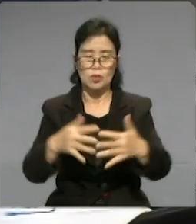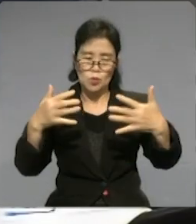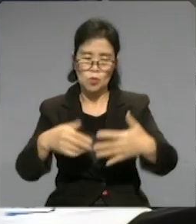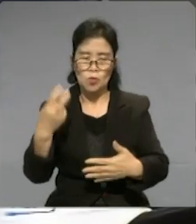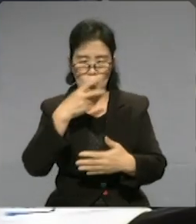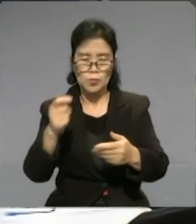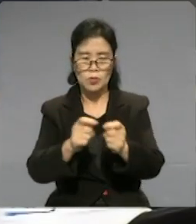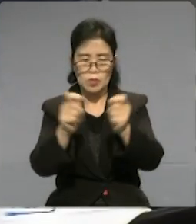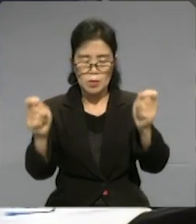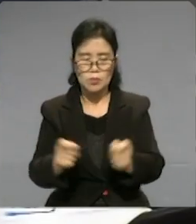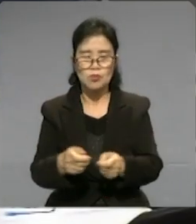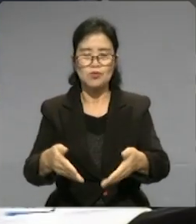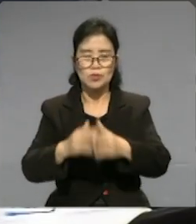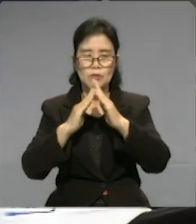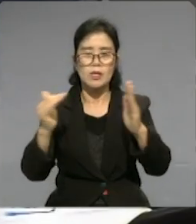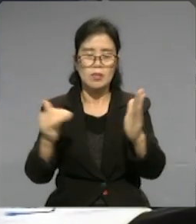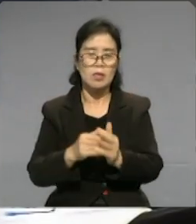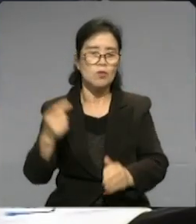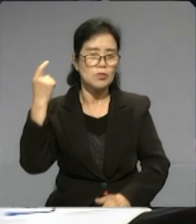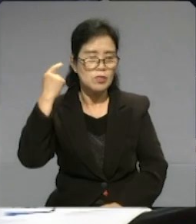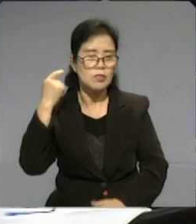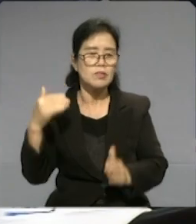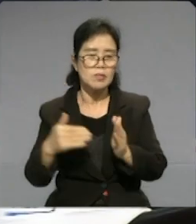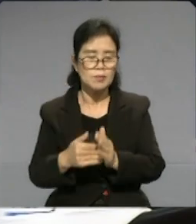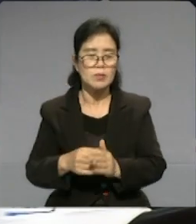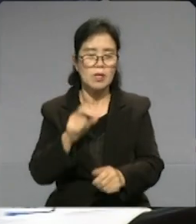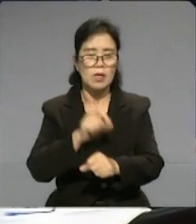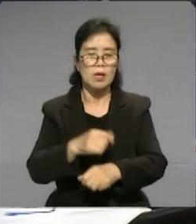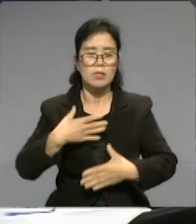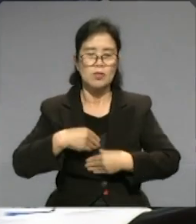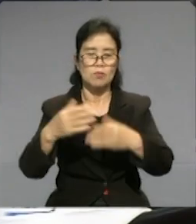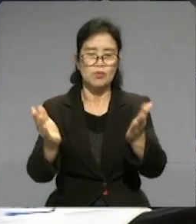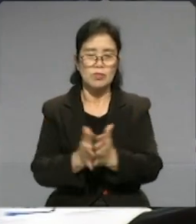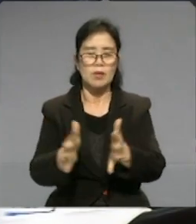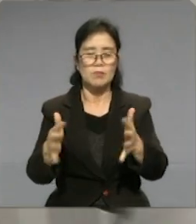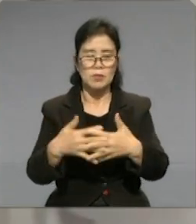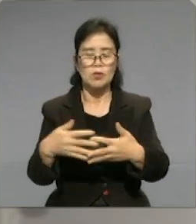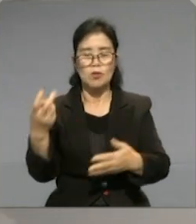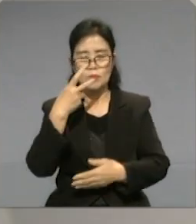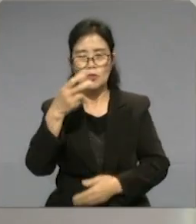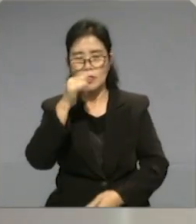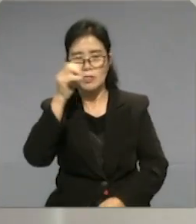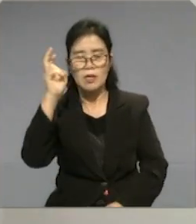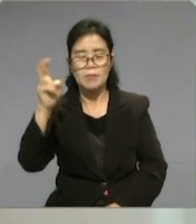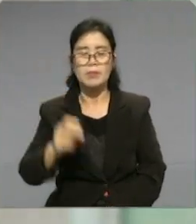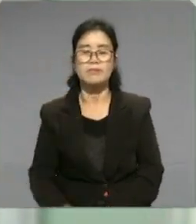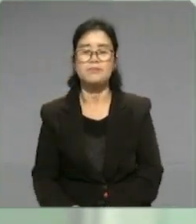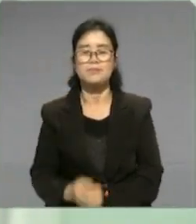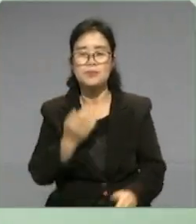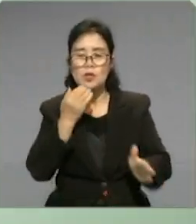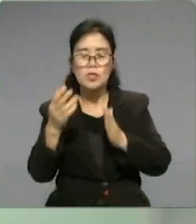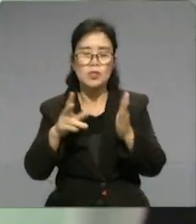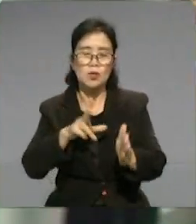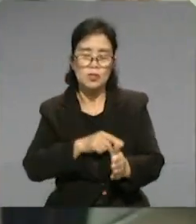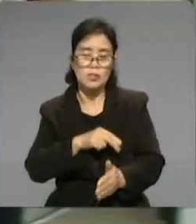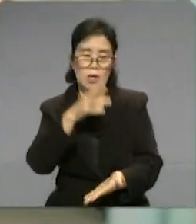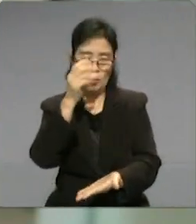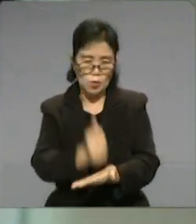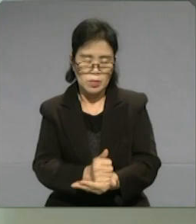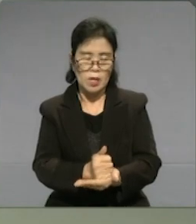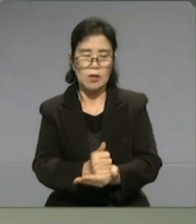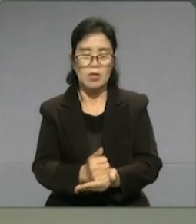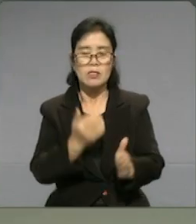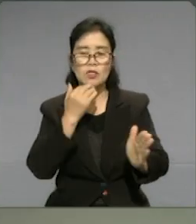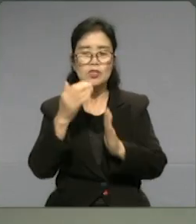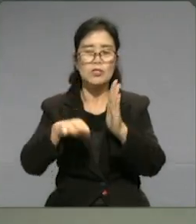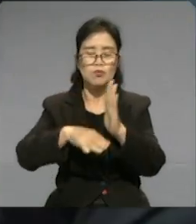TF를 구성했다고 제가 어제 들었습니다. 행안부에서도 뭐 합리적인 검토를 하지 않을까. 경기도의회 염종현 의장과